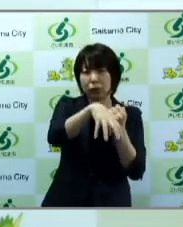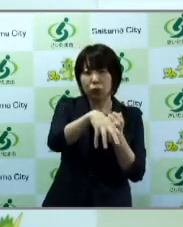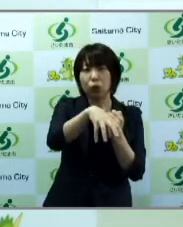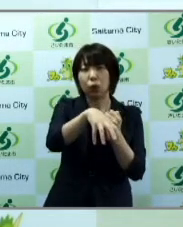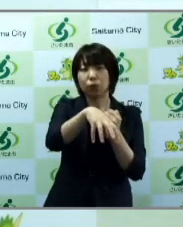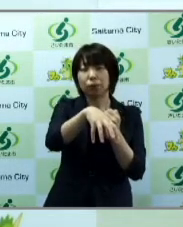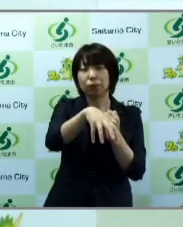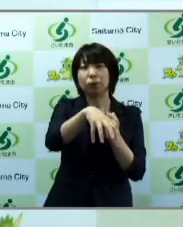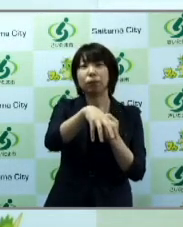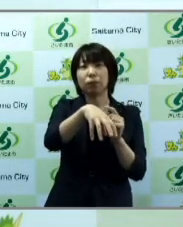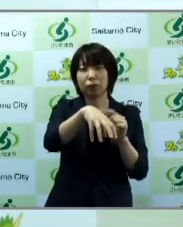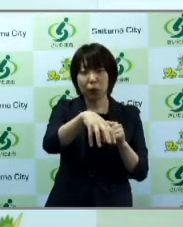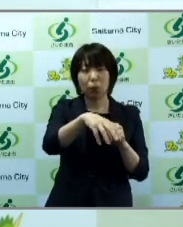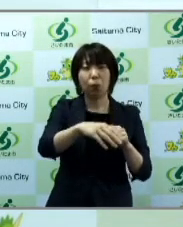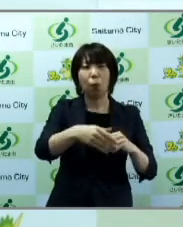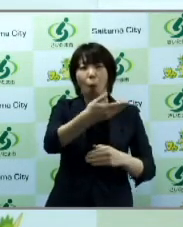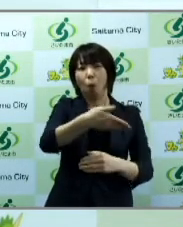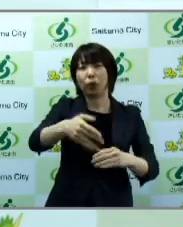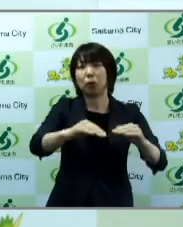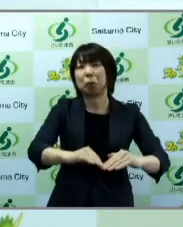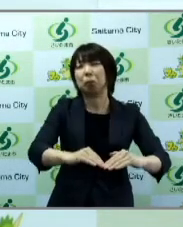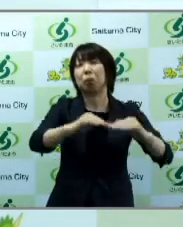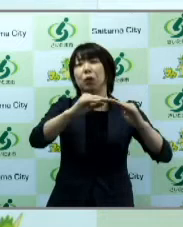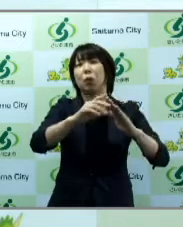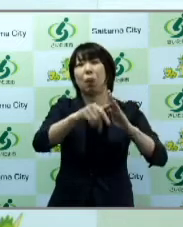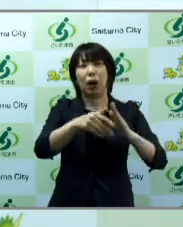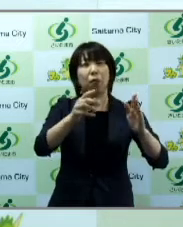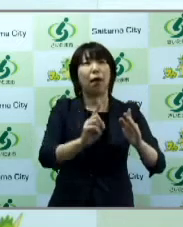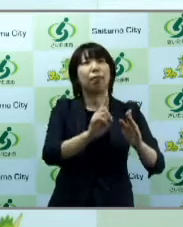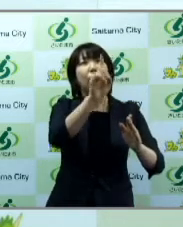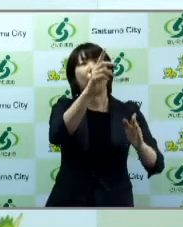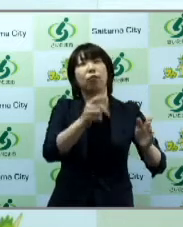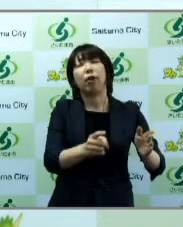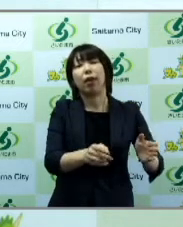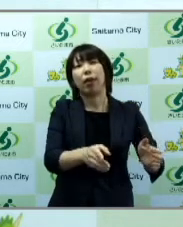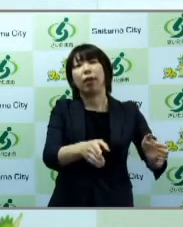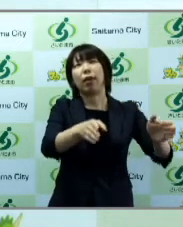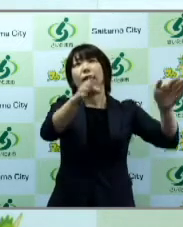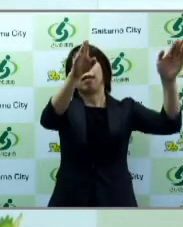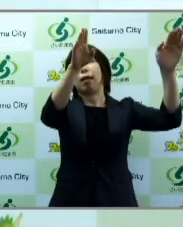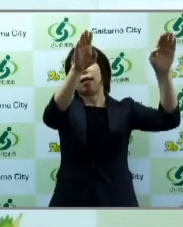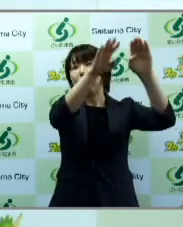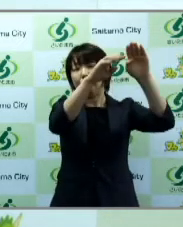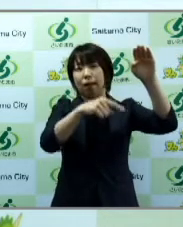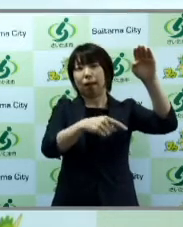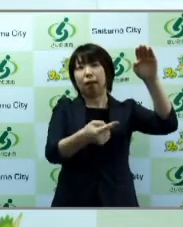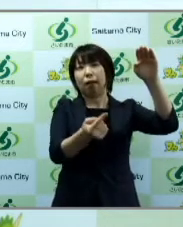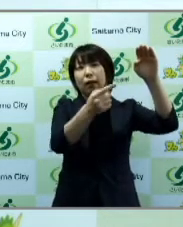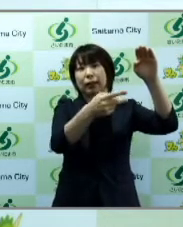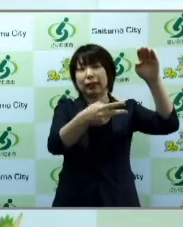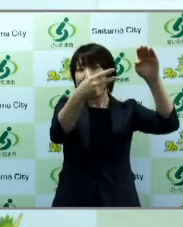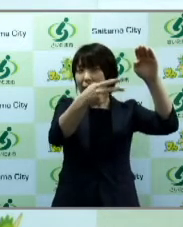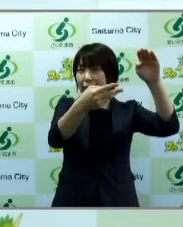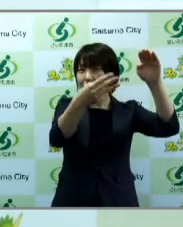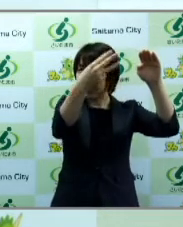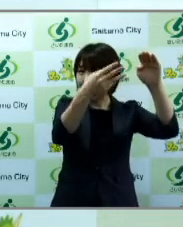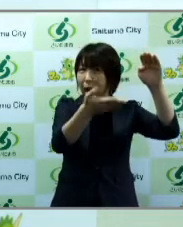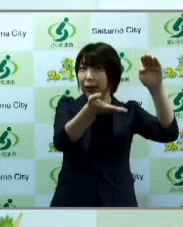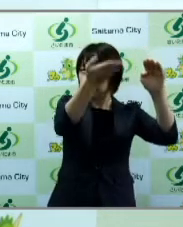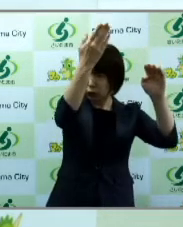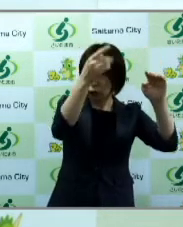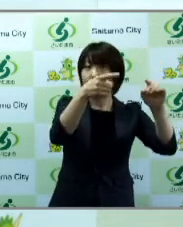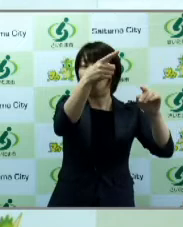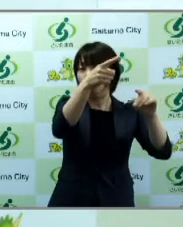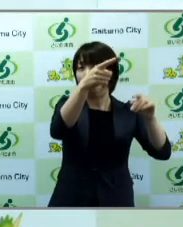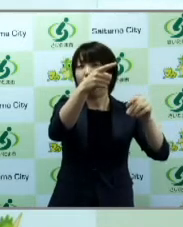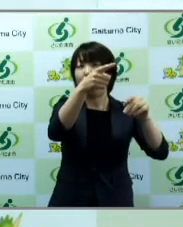とか被災を免れるであろうという10カ所については、2階以上あるいは3階以上というようなことで、指